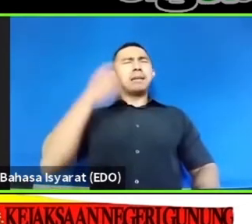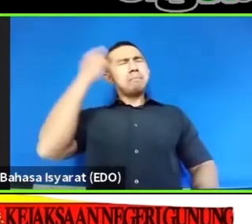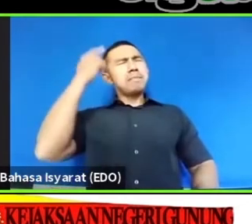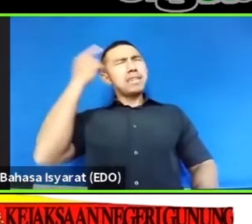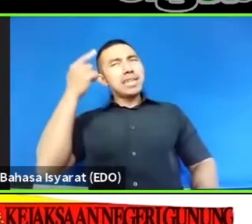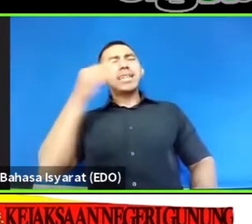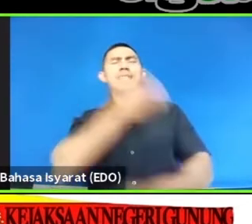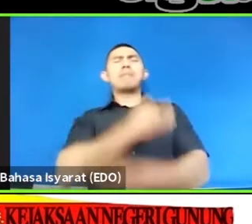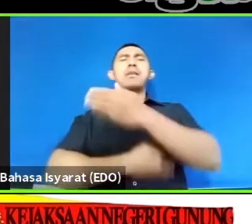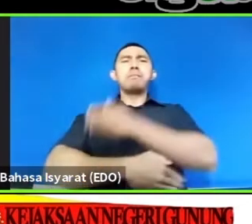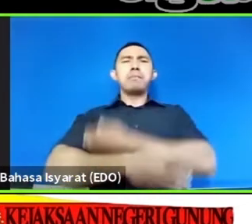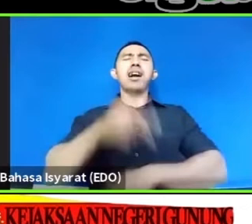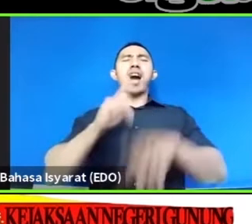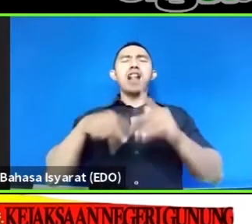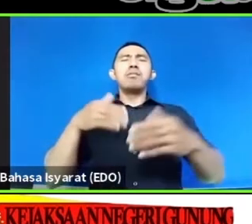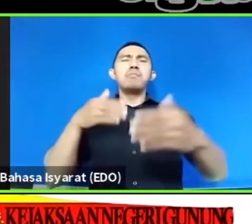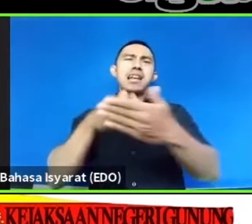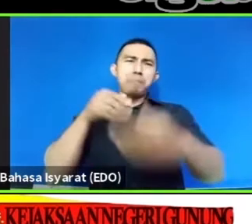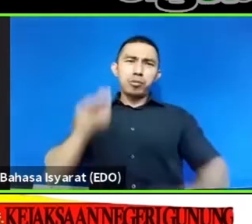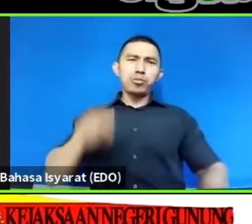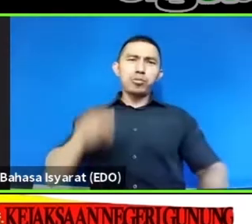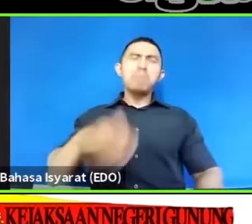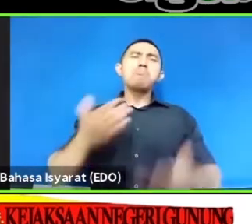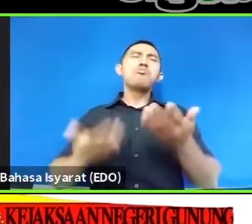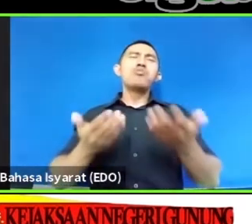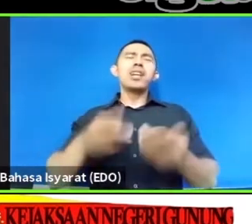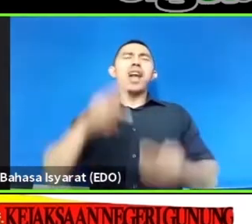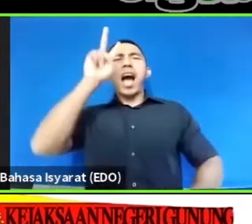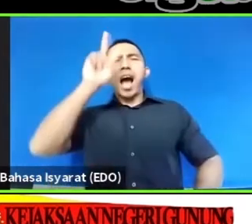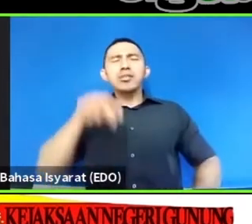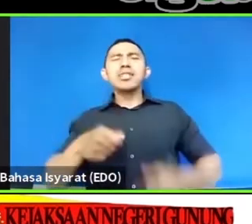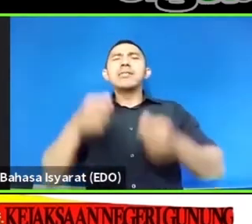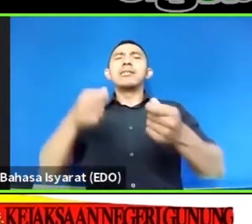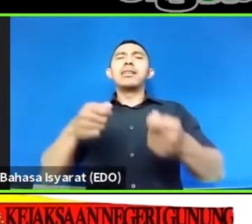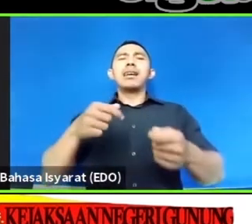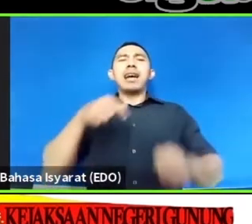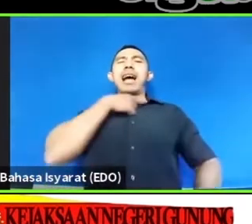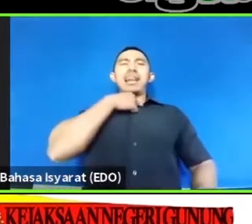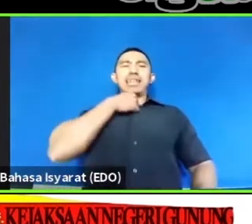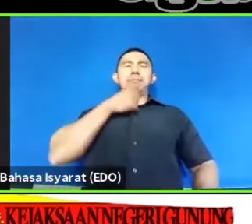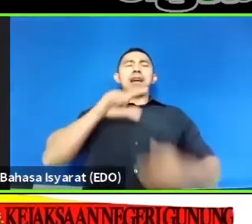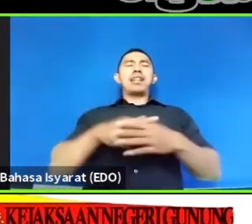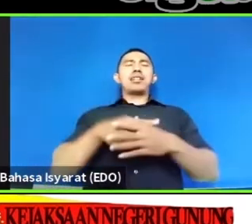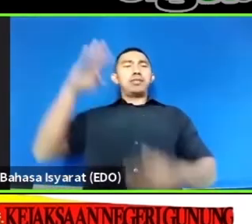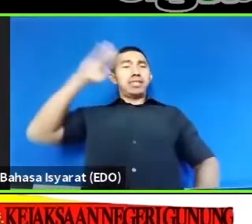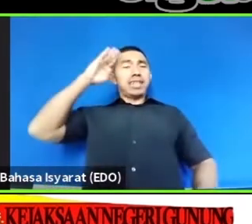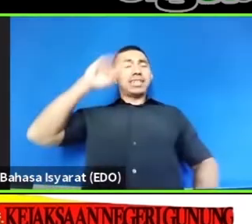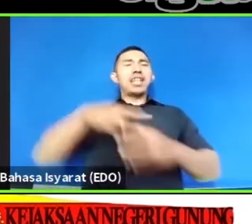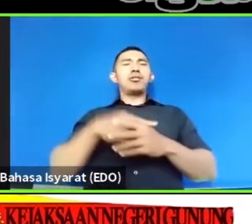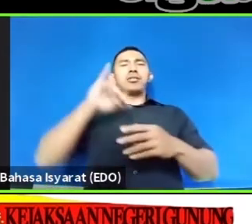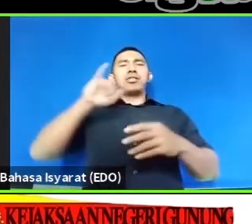penyerang developer yang berhadapan dengan hukum Kim harus diberikan Hakim maupun Jaksa maupun polisi harus diberikan